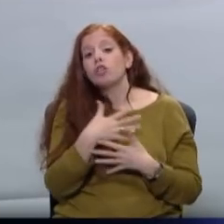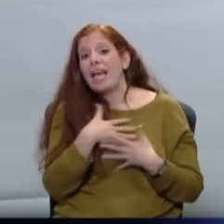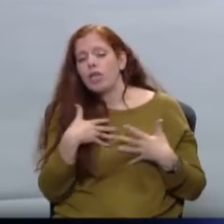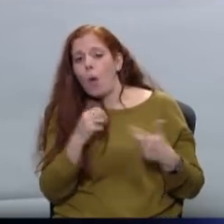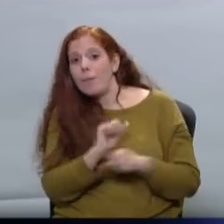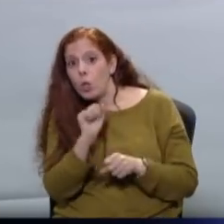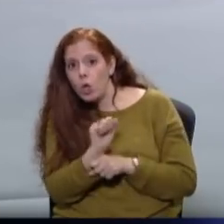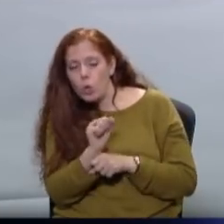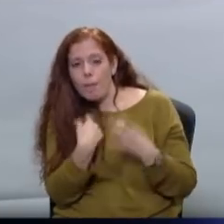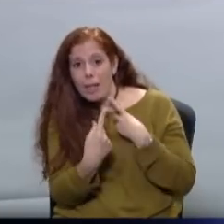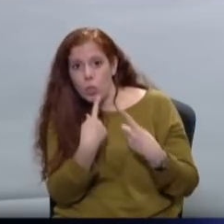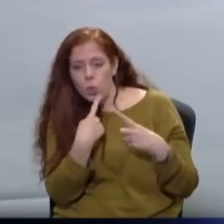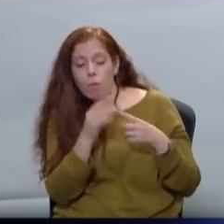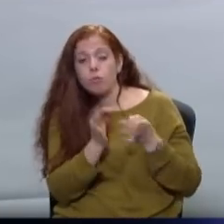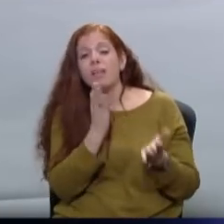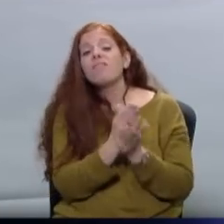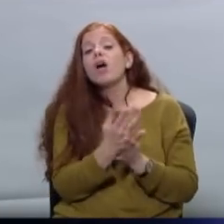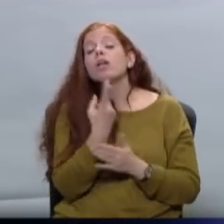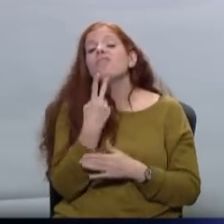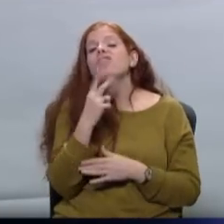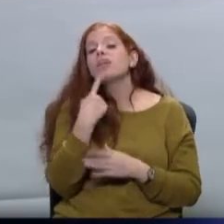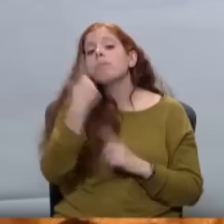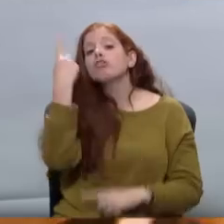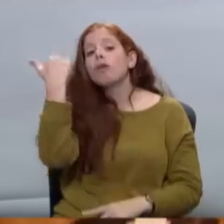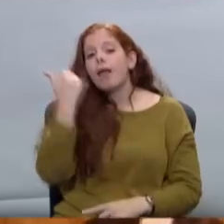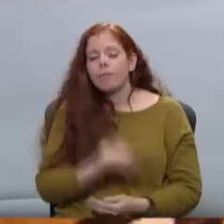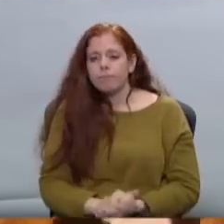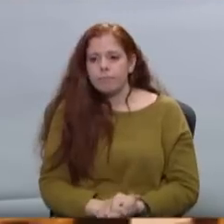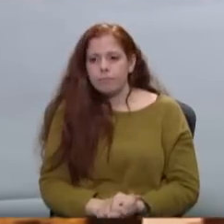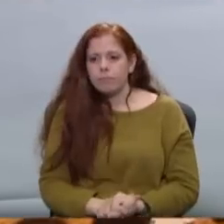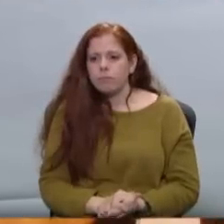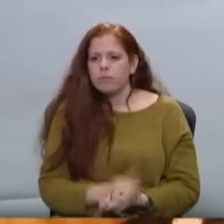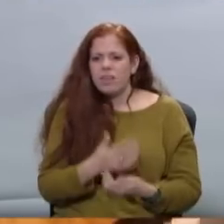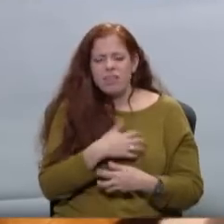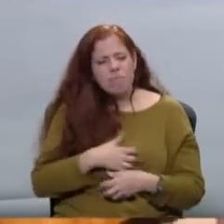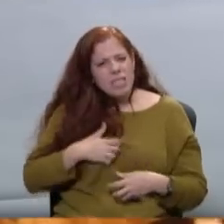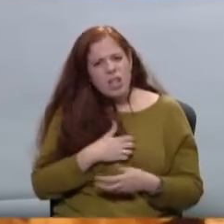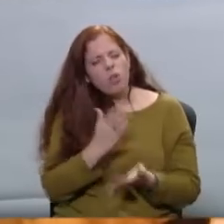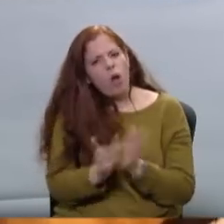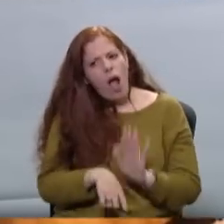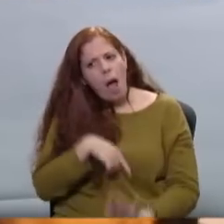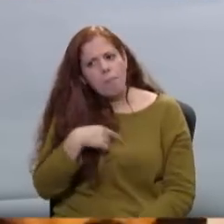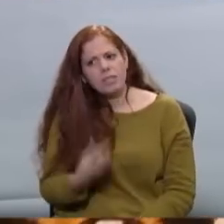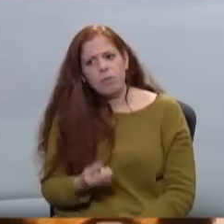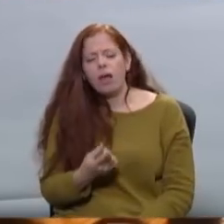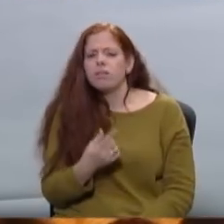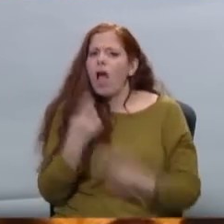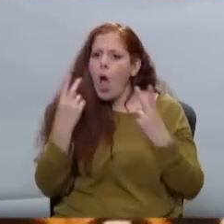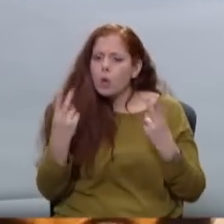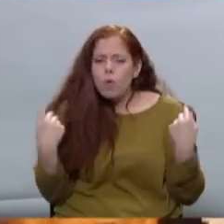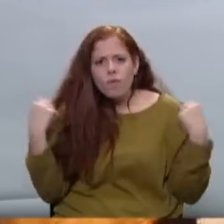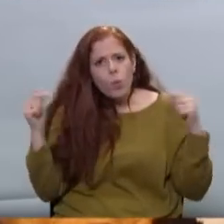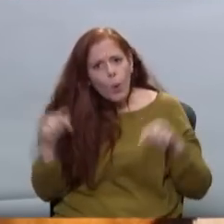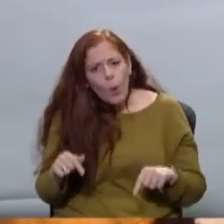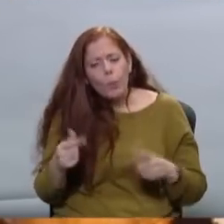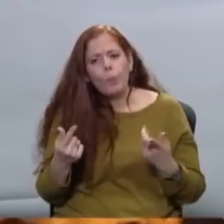בדיון במסגרת המשפט כבר לפני כמעט שנה. And we feel frustrated that this has taken so long. We feel that, you know, it's important